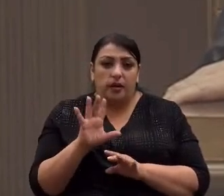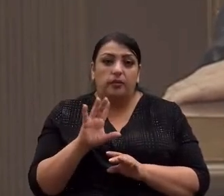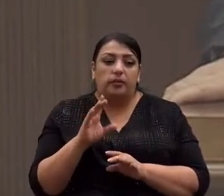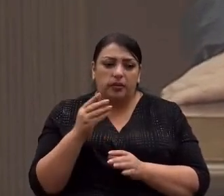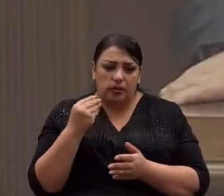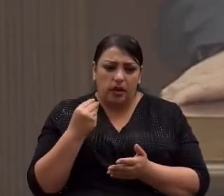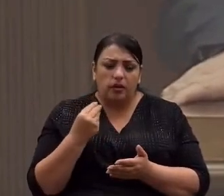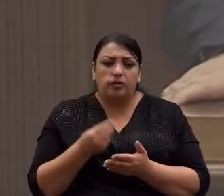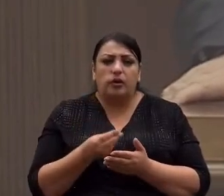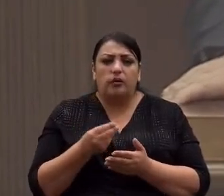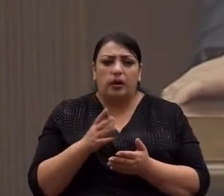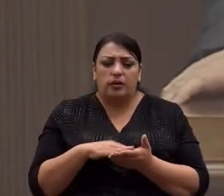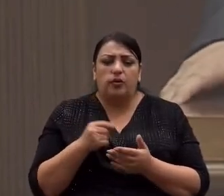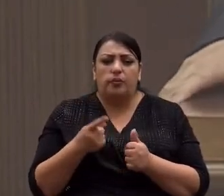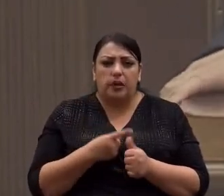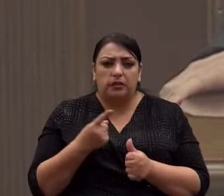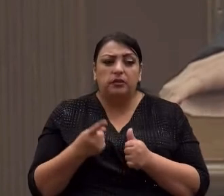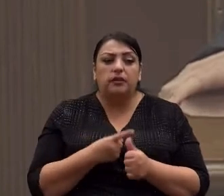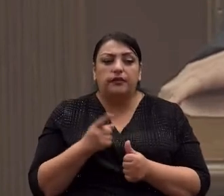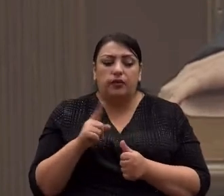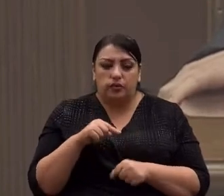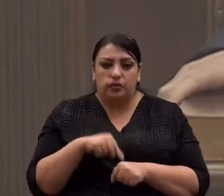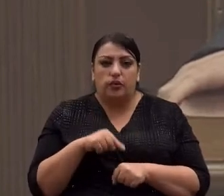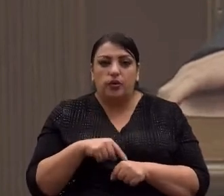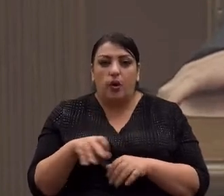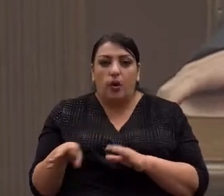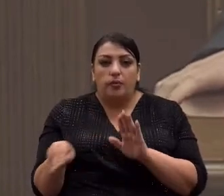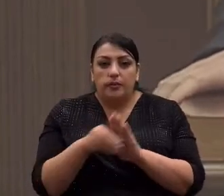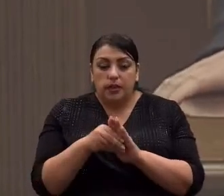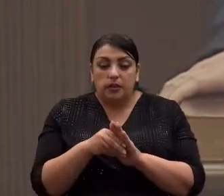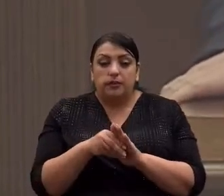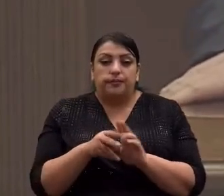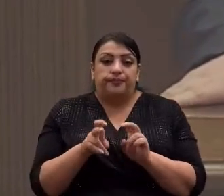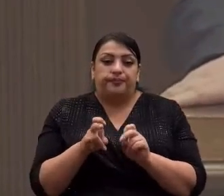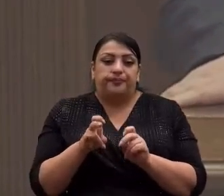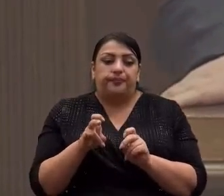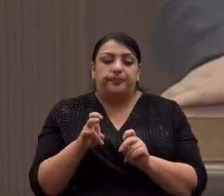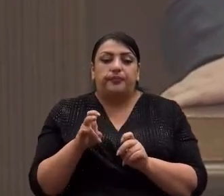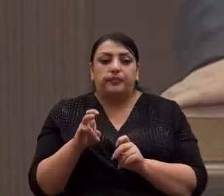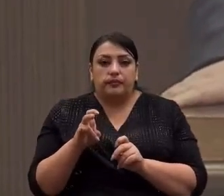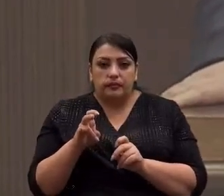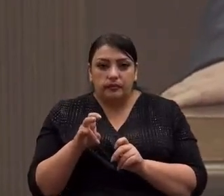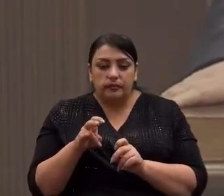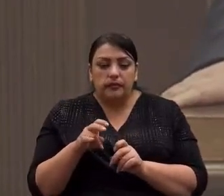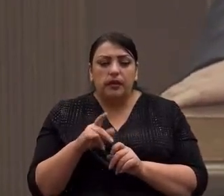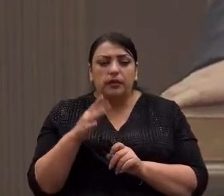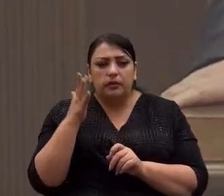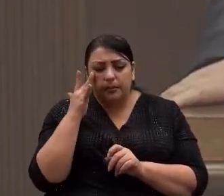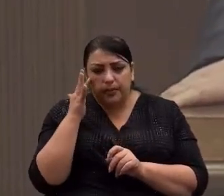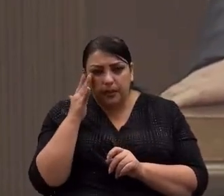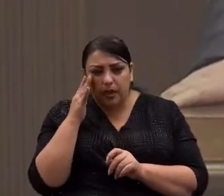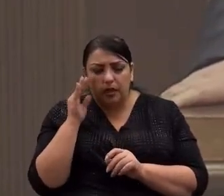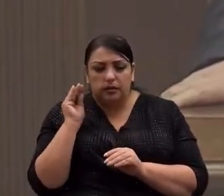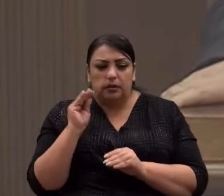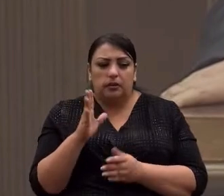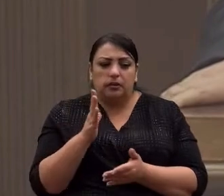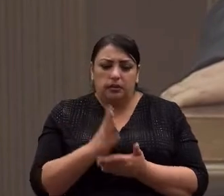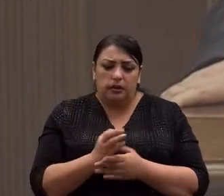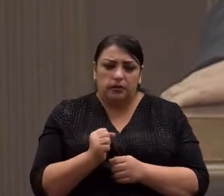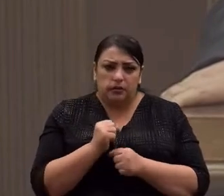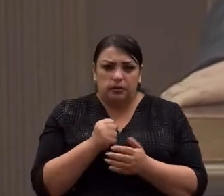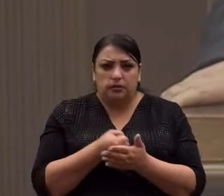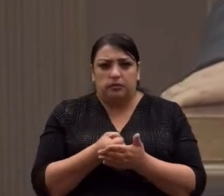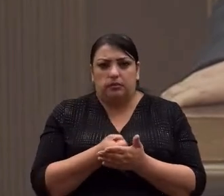արժեր, որ մեր հասարակությունը զգա, որ կոռուպցիայի դեմ պայքարը անշրջելի նպատակադրված քաղաքական